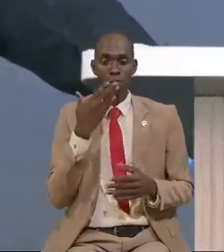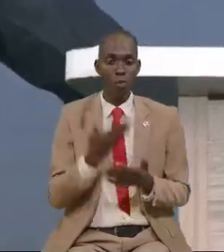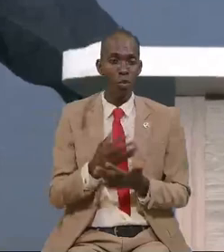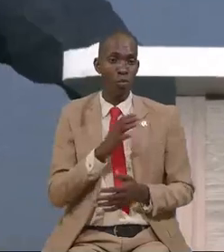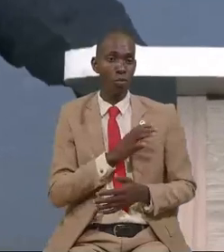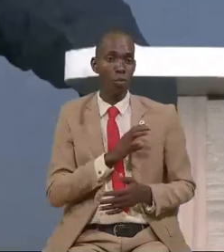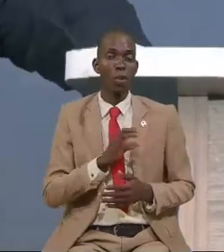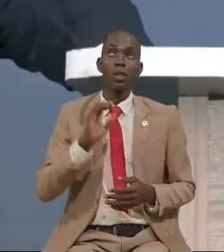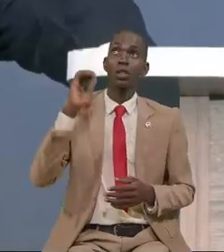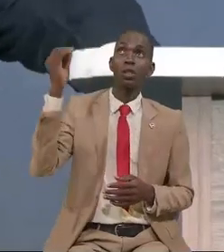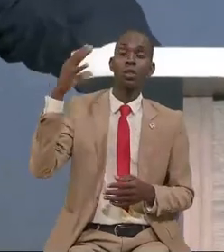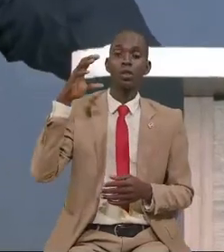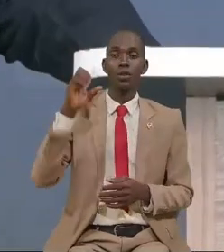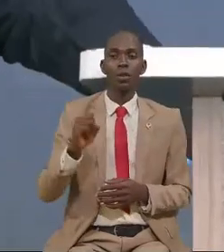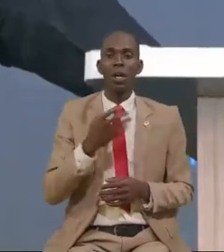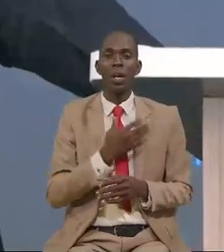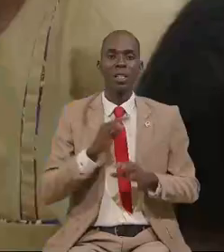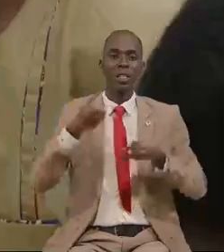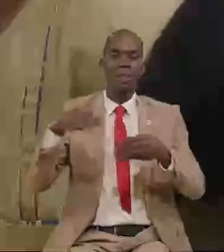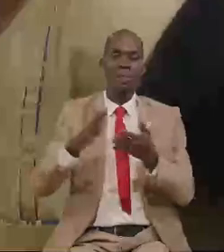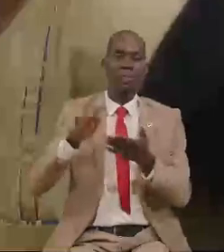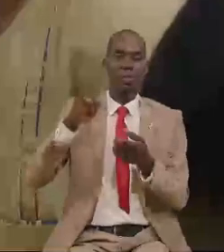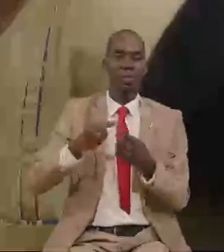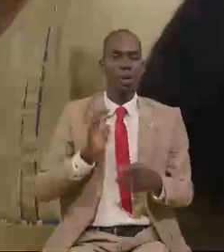Père qui est dans les cieux.